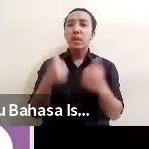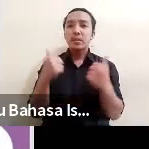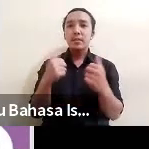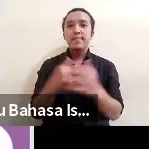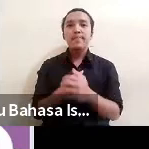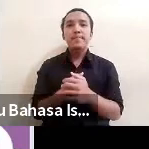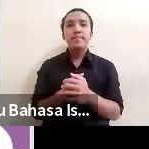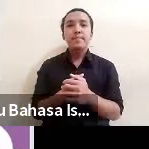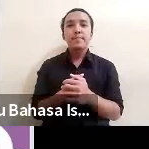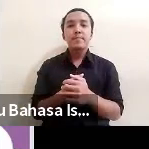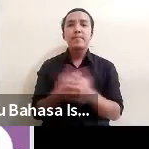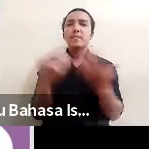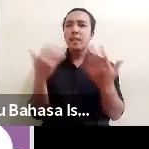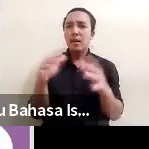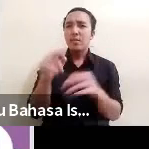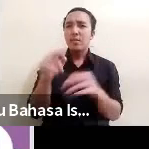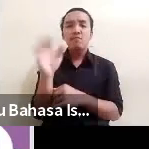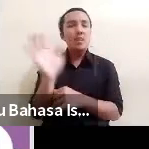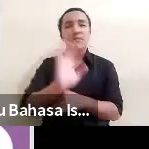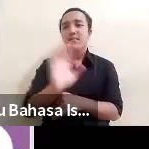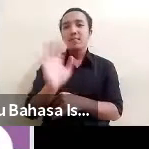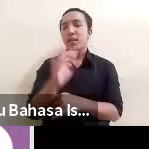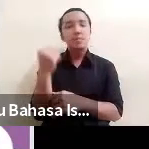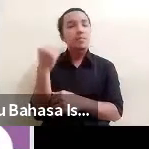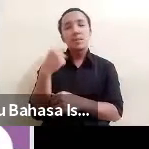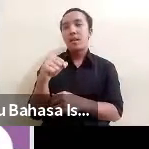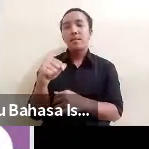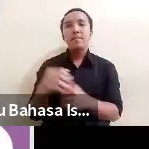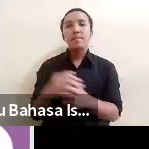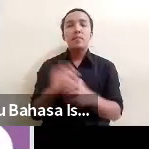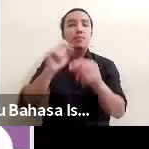Karena setelah itu tidak bisa mengadakan kegiatan yang rame-rame lagi.